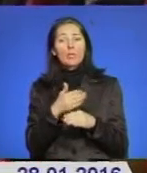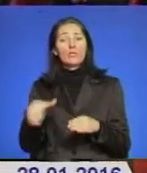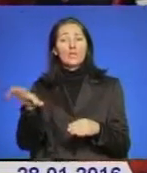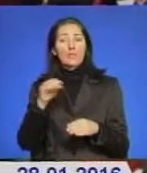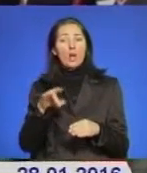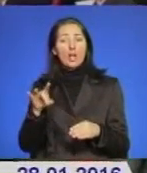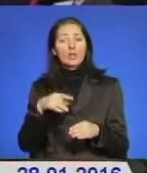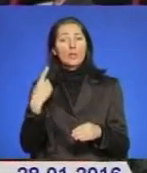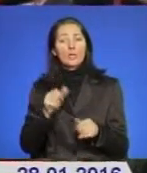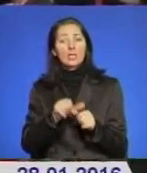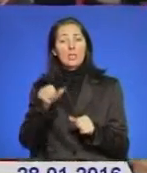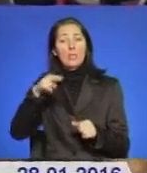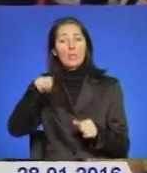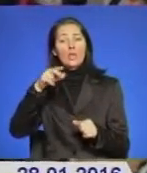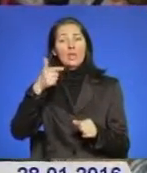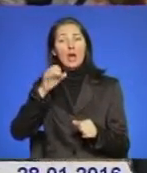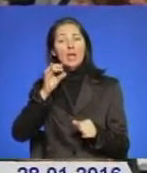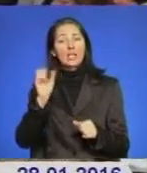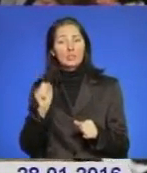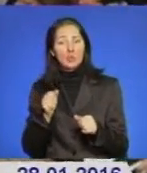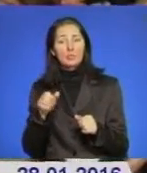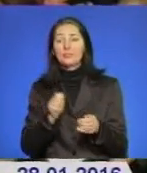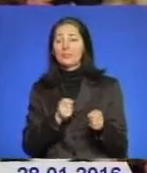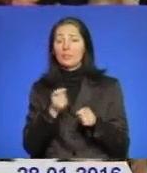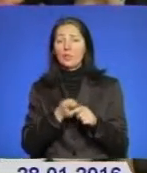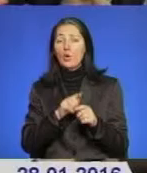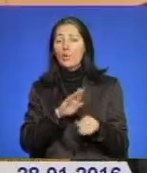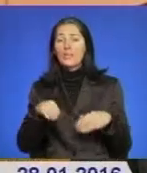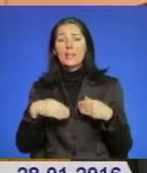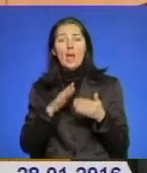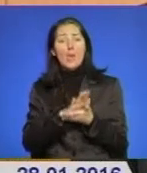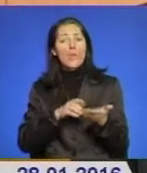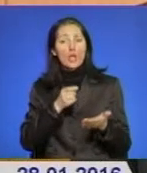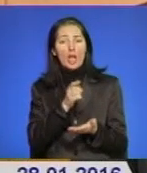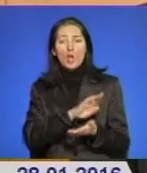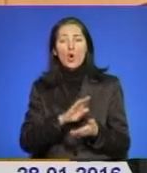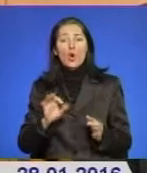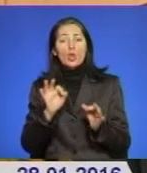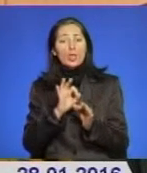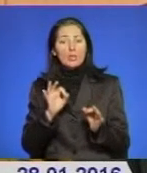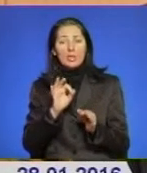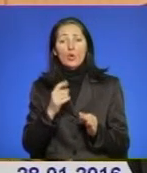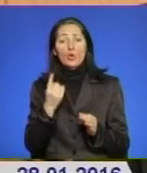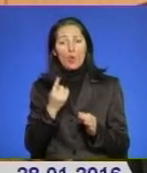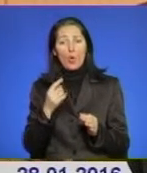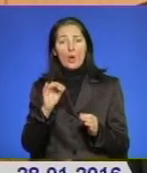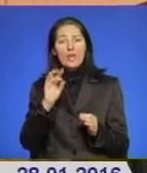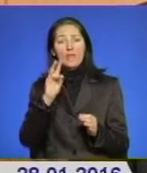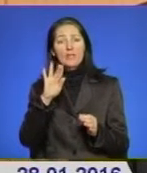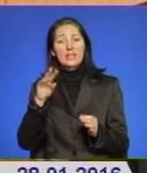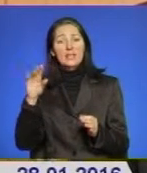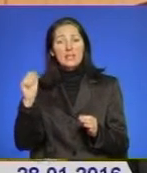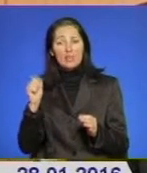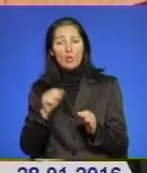Підгаєцького, керівництво якого не подало жодного інвестиційного проекту. Це кошти, які були рівномірно,